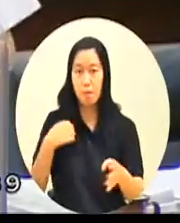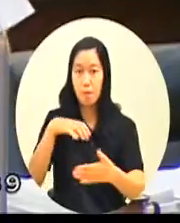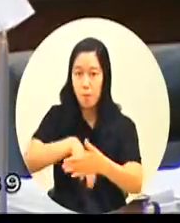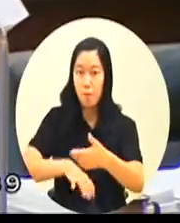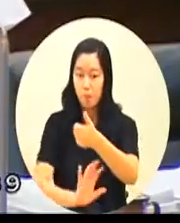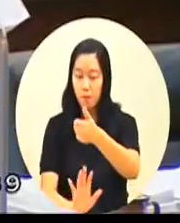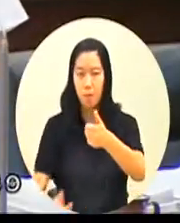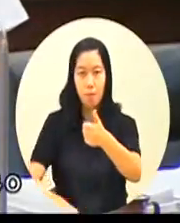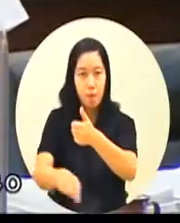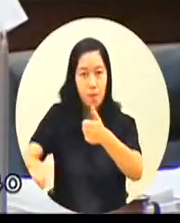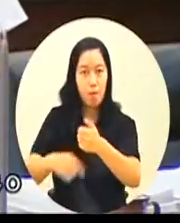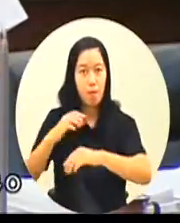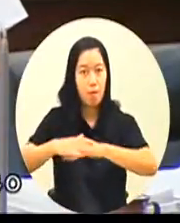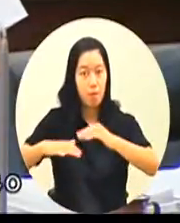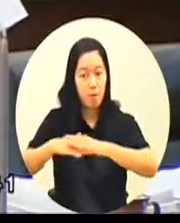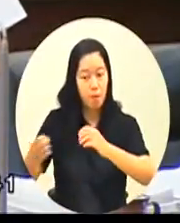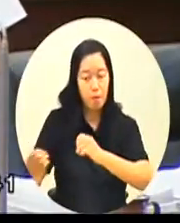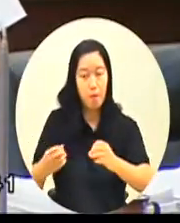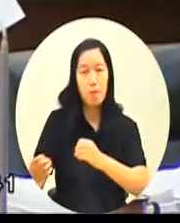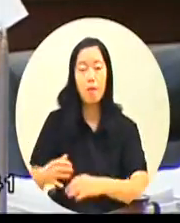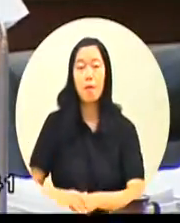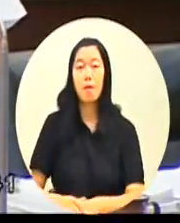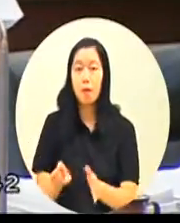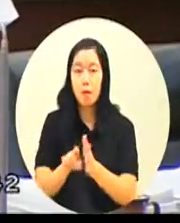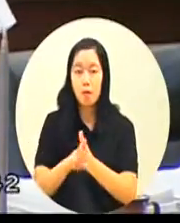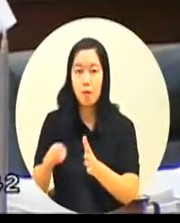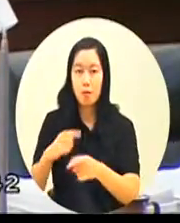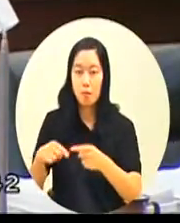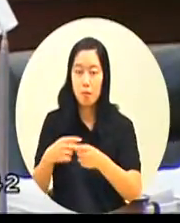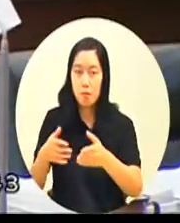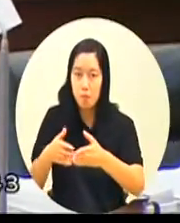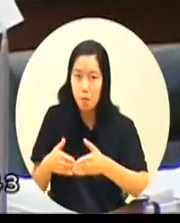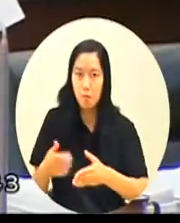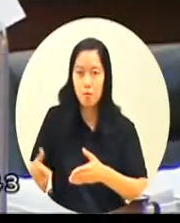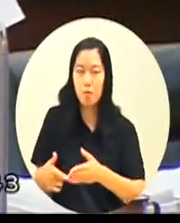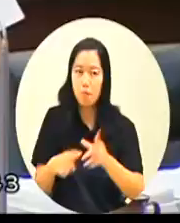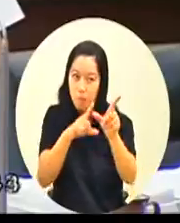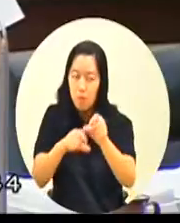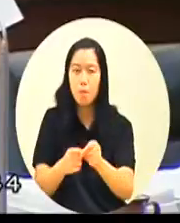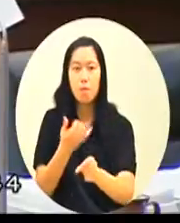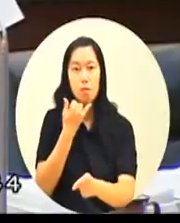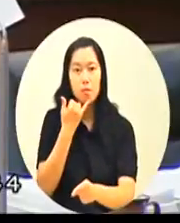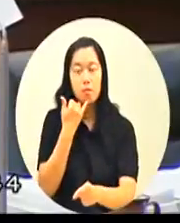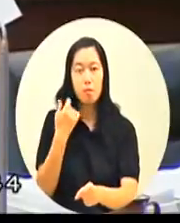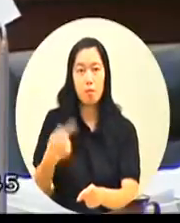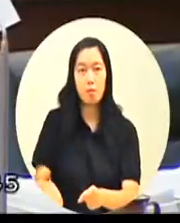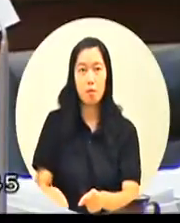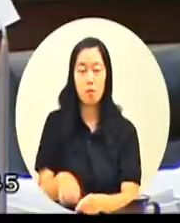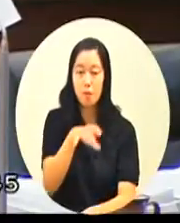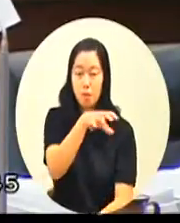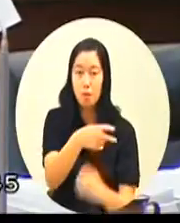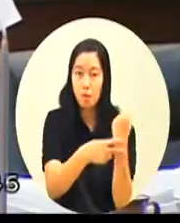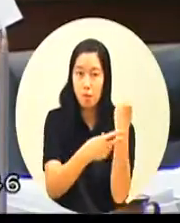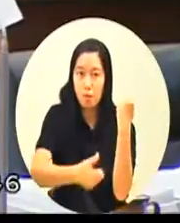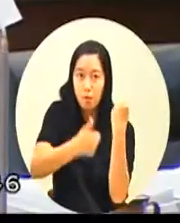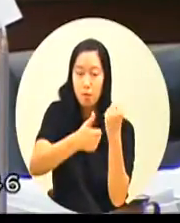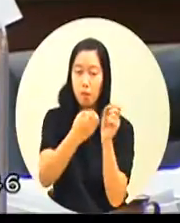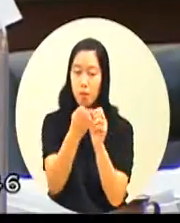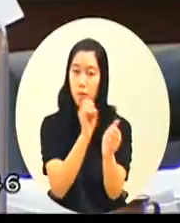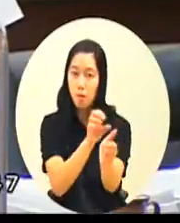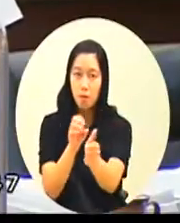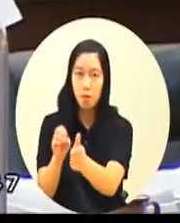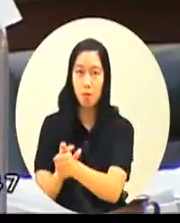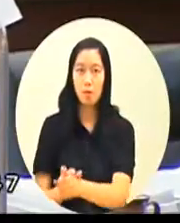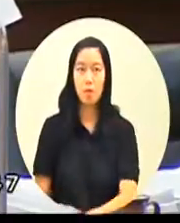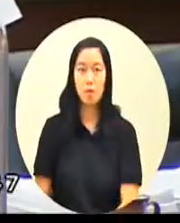整个这跨局处讨论的时候，应该要有一个有所本，而且让地方的里长让我们很清楚说。